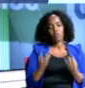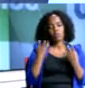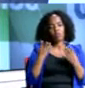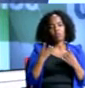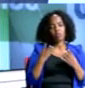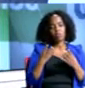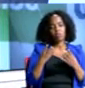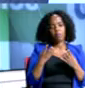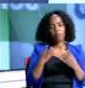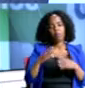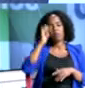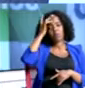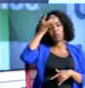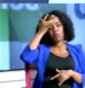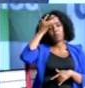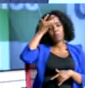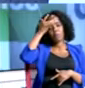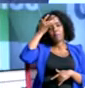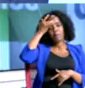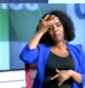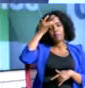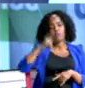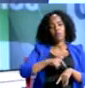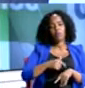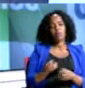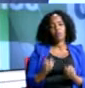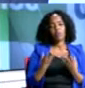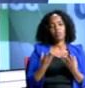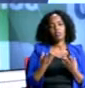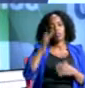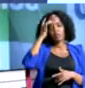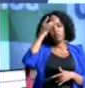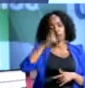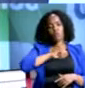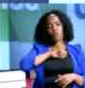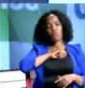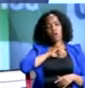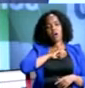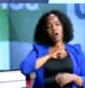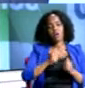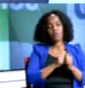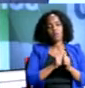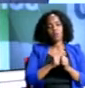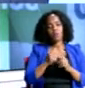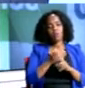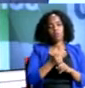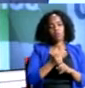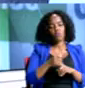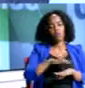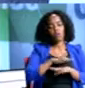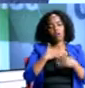tamaturu tibenkun yoroba e tibe qufawjin melletu welfekaten ofirra